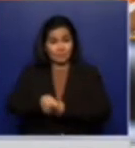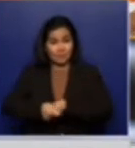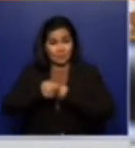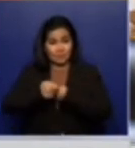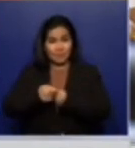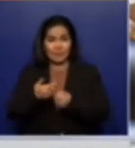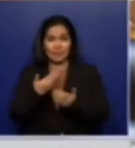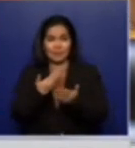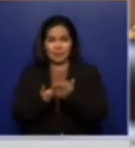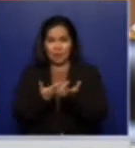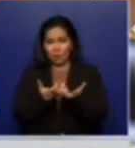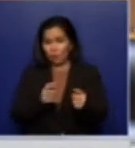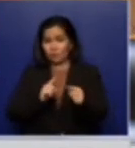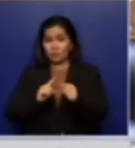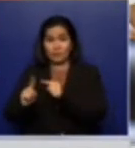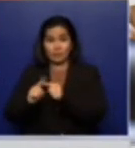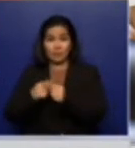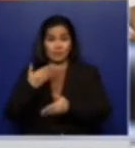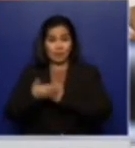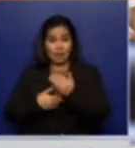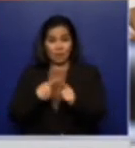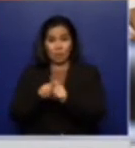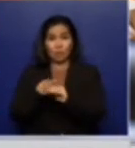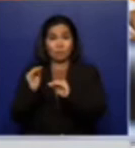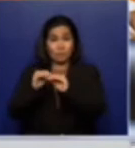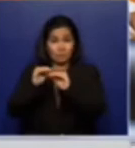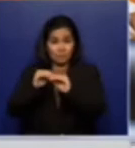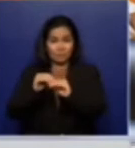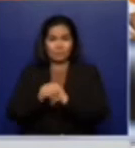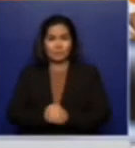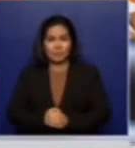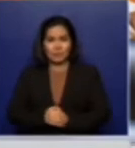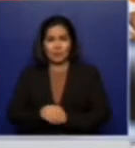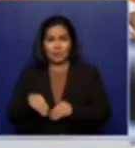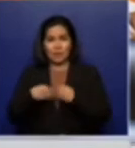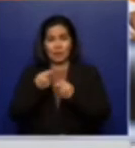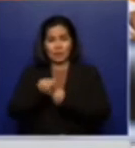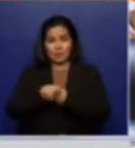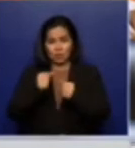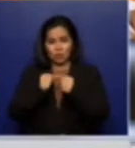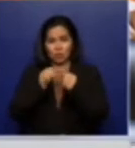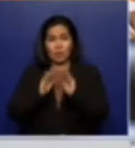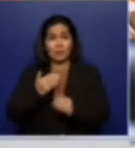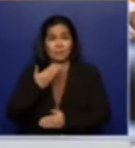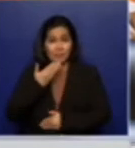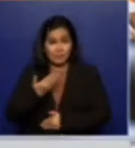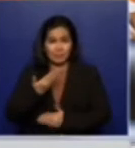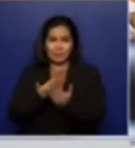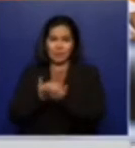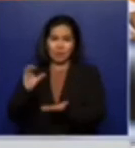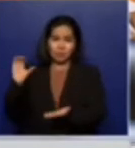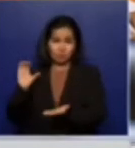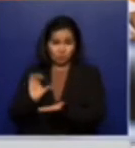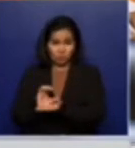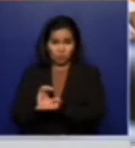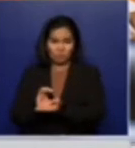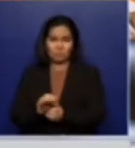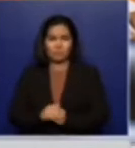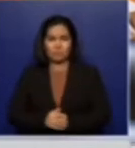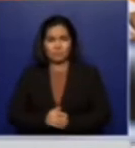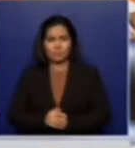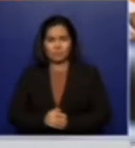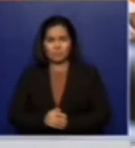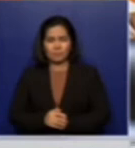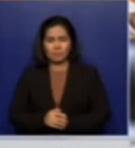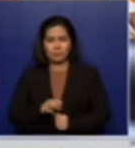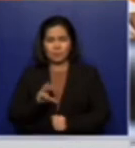ราคาเกษตรมีราคาเพิ่มขึ้นหรือมีเสถียรภาพยั่งยืนท่านใส่งบประมาณไว้เลยนะครับท่านใส่งบประ